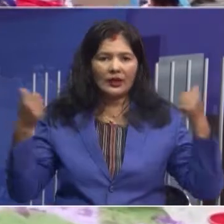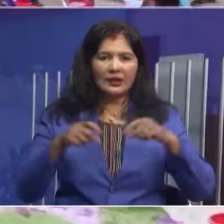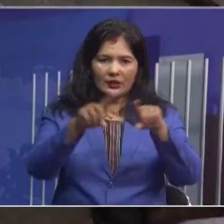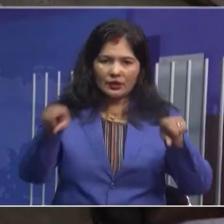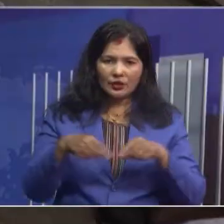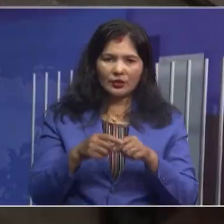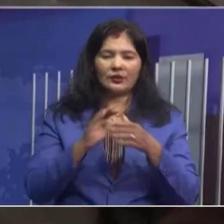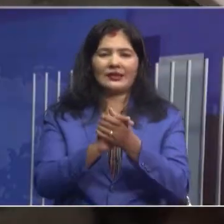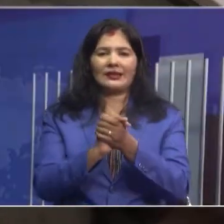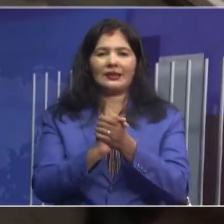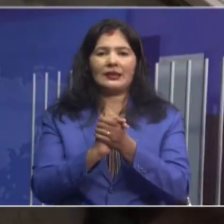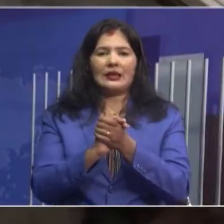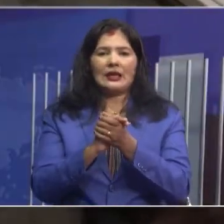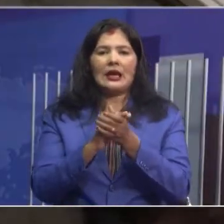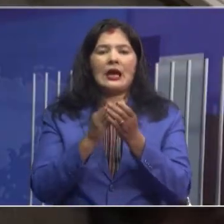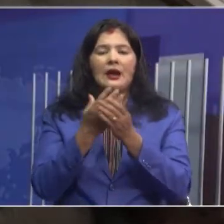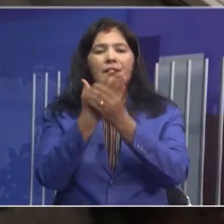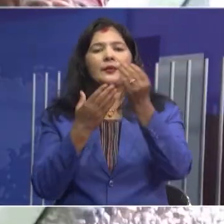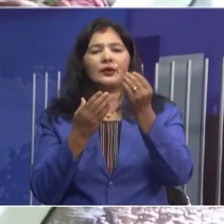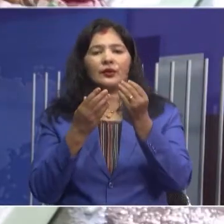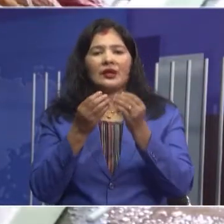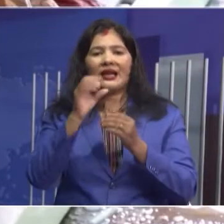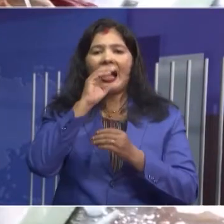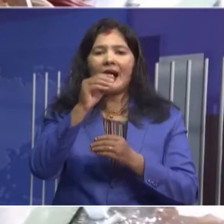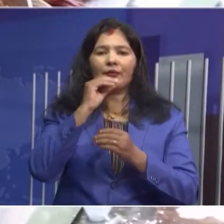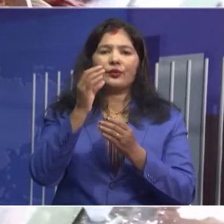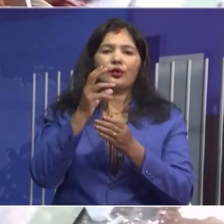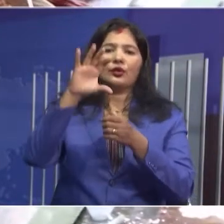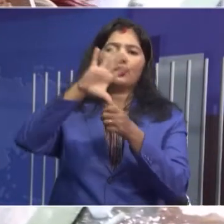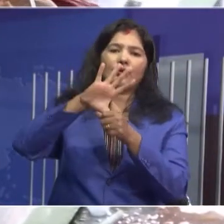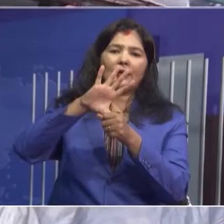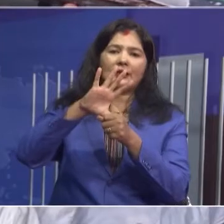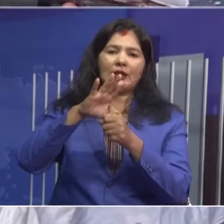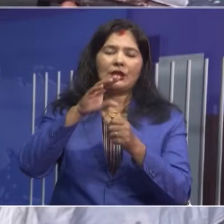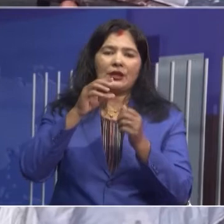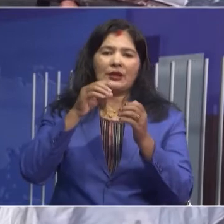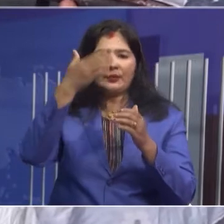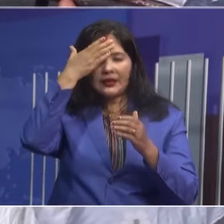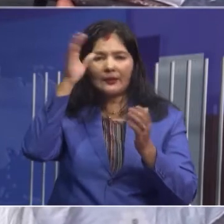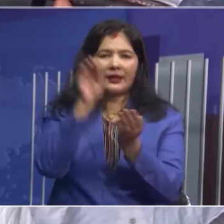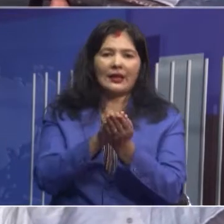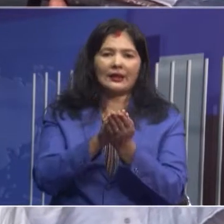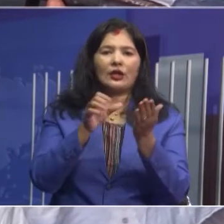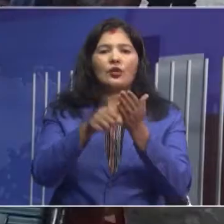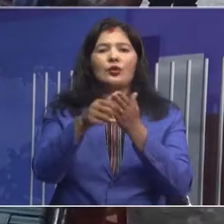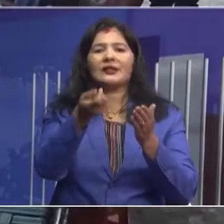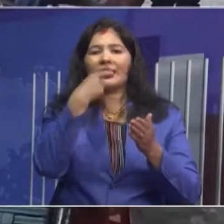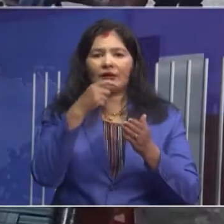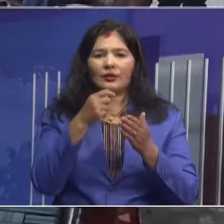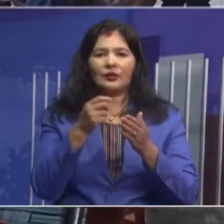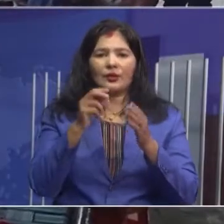साथै आँप र पिपलको रुख मुनि बिरामीलाई राखेर उपचार गराउनुपर्ने बाध्यता रहेको छ